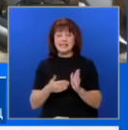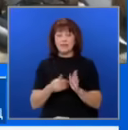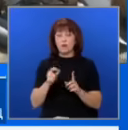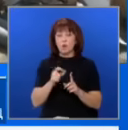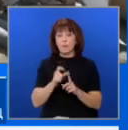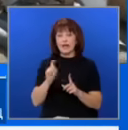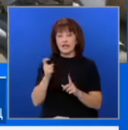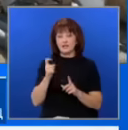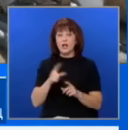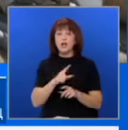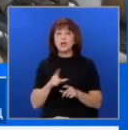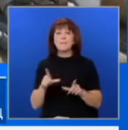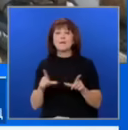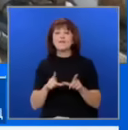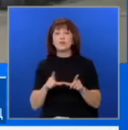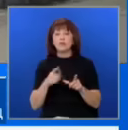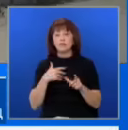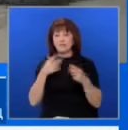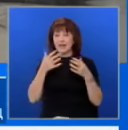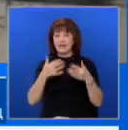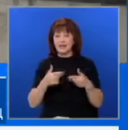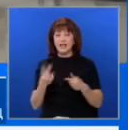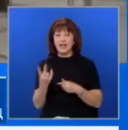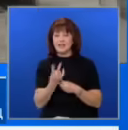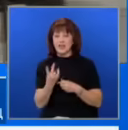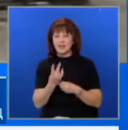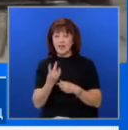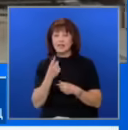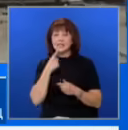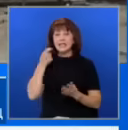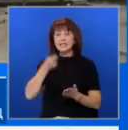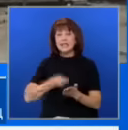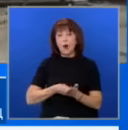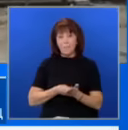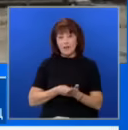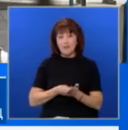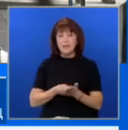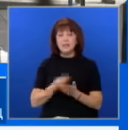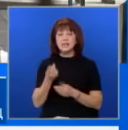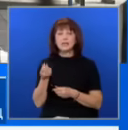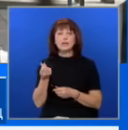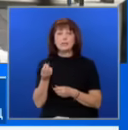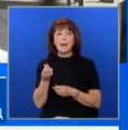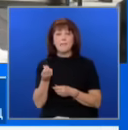Стоян Мавродиев има данни, че и двете превозни средства са закупени